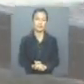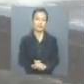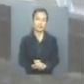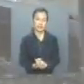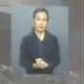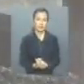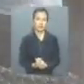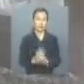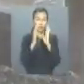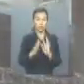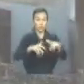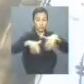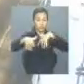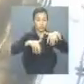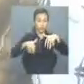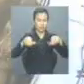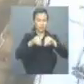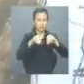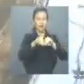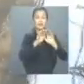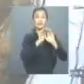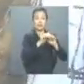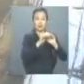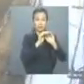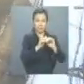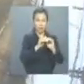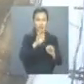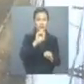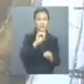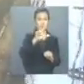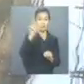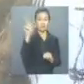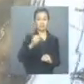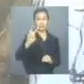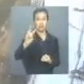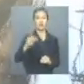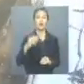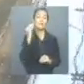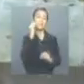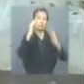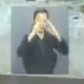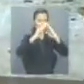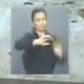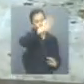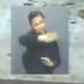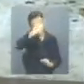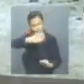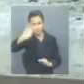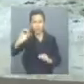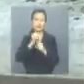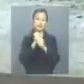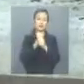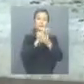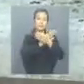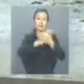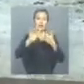ชาวบ้านริมถนนลาดพร้าวซอย 43/2 นะคะก็เริ่มทำความสะอาดบ้านเรือนของตัวเองหลังระดับน้ำบริเวณถนนลาดพร้าวตั้งแต่ซอยลา